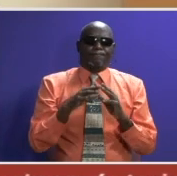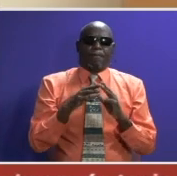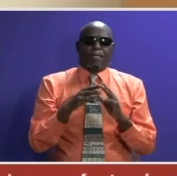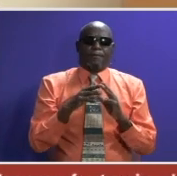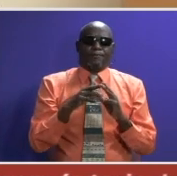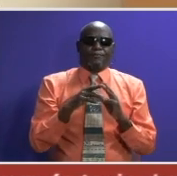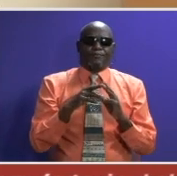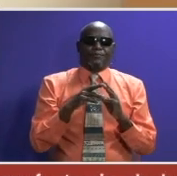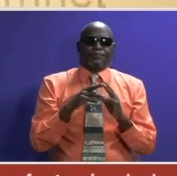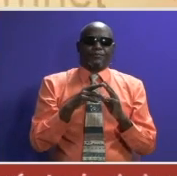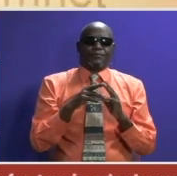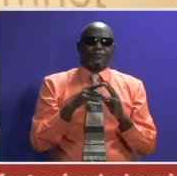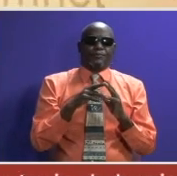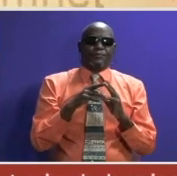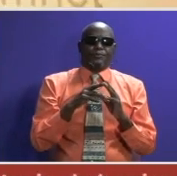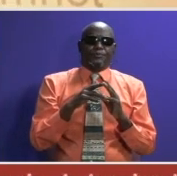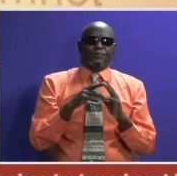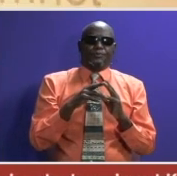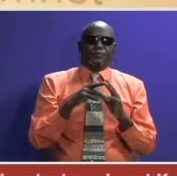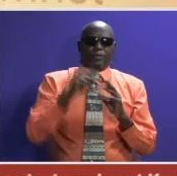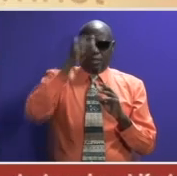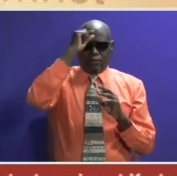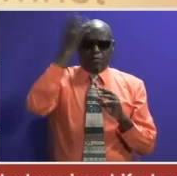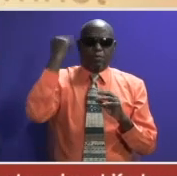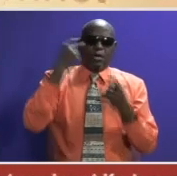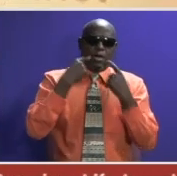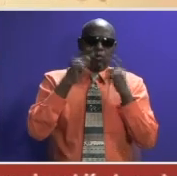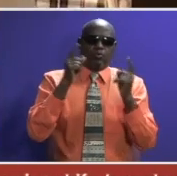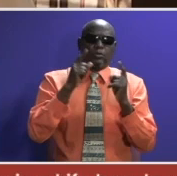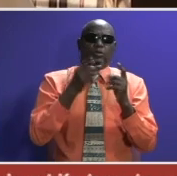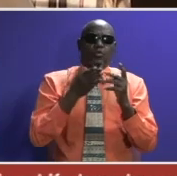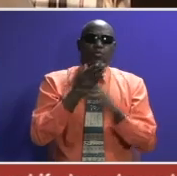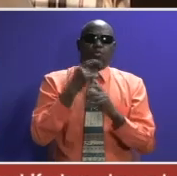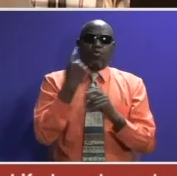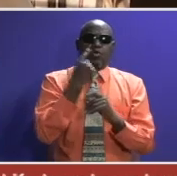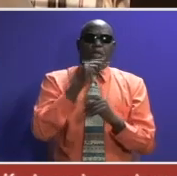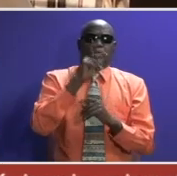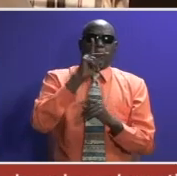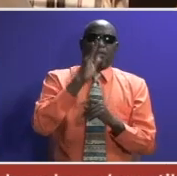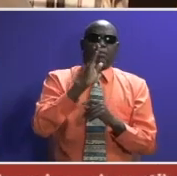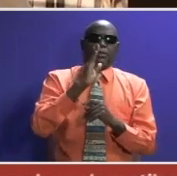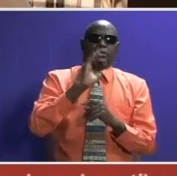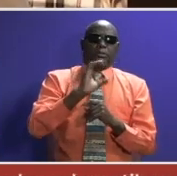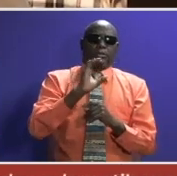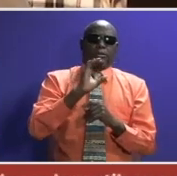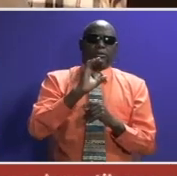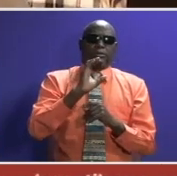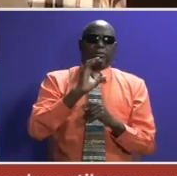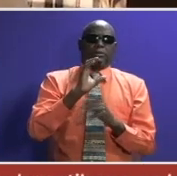ingeweza kupeleka ama kuelekeza matangazo yake katika shirika la KBC na kudai